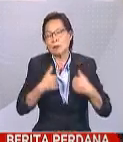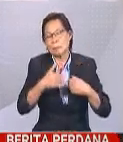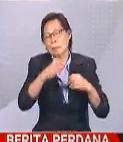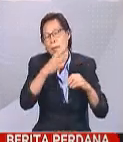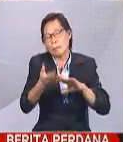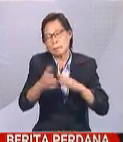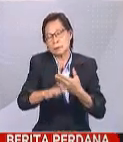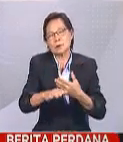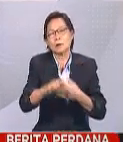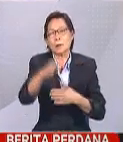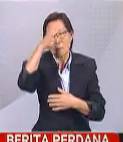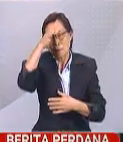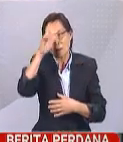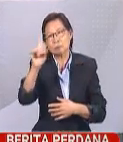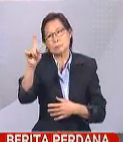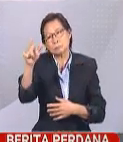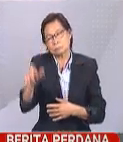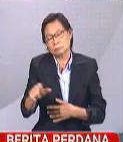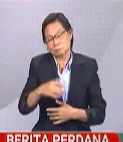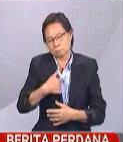seorang.